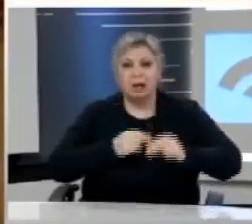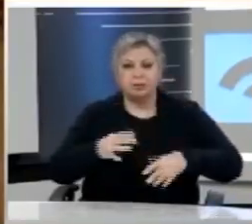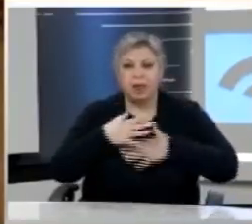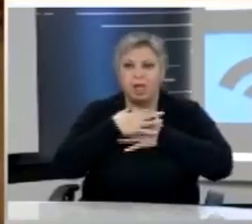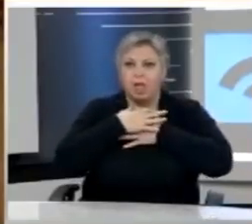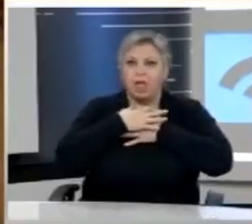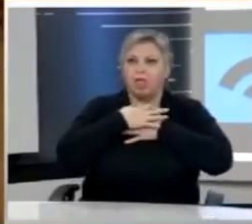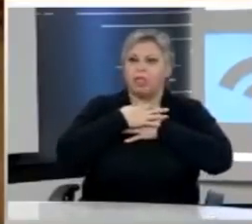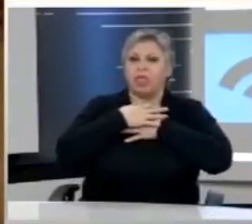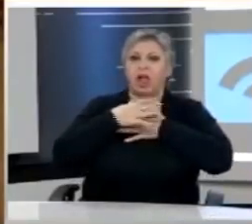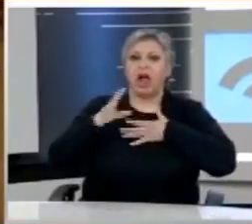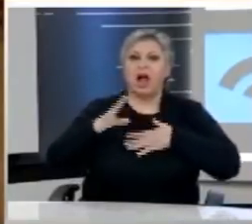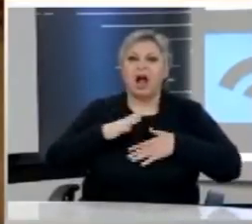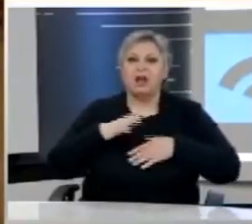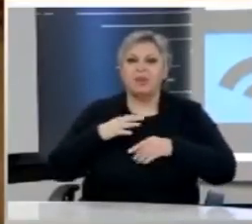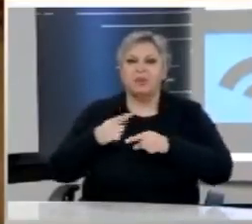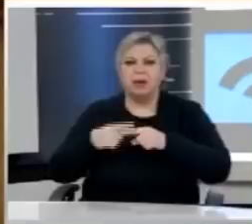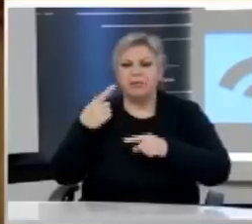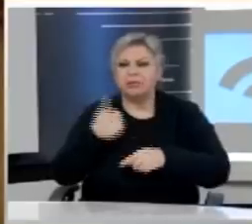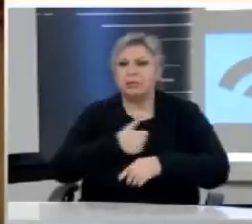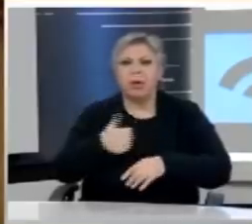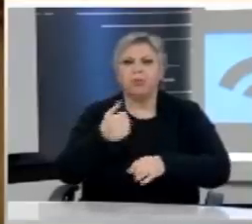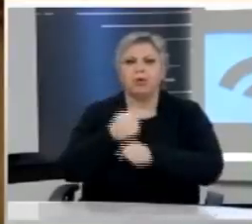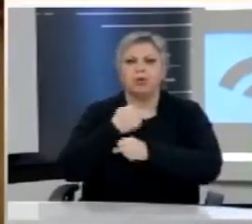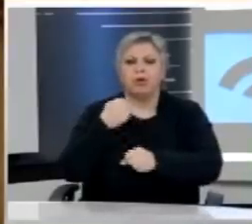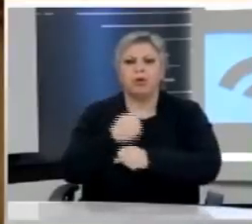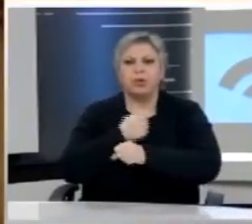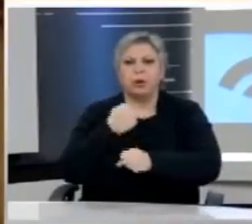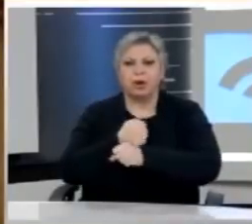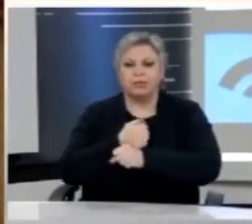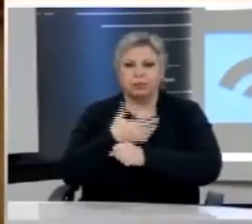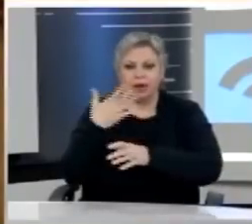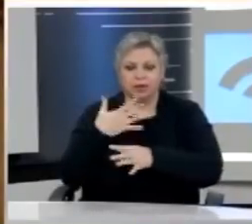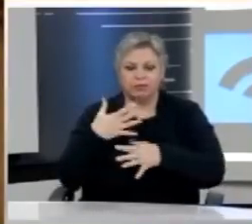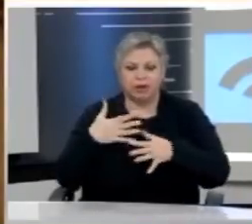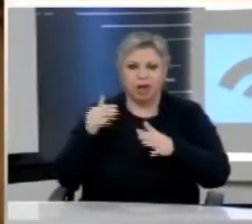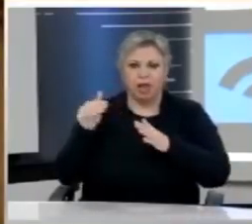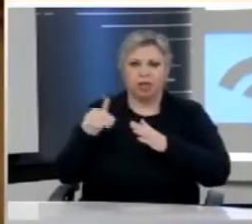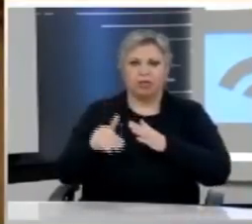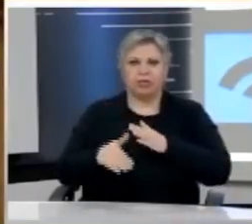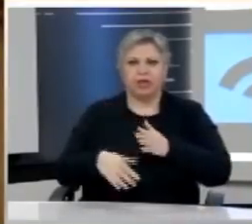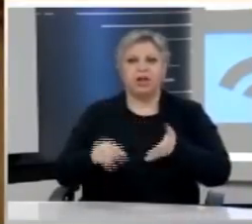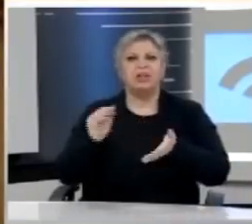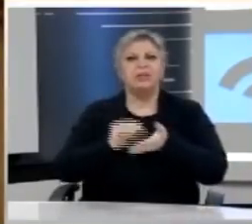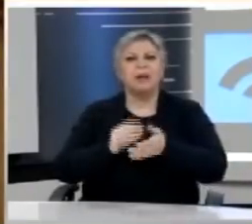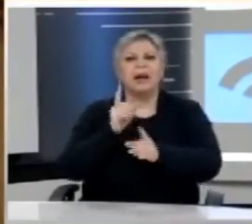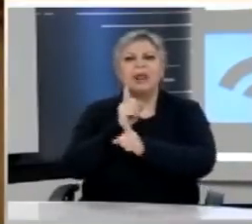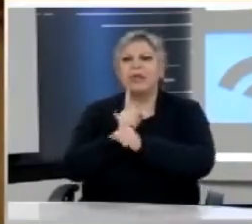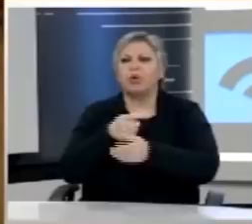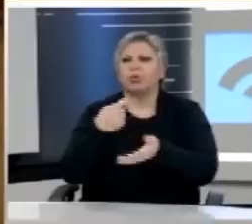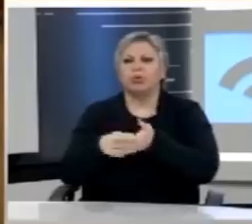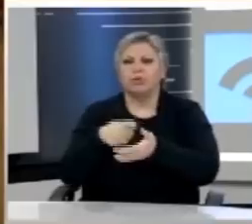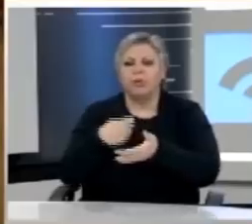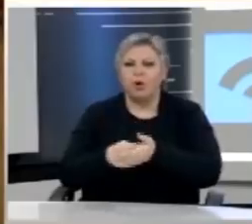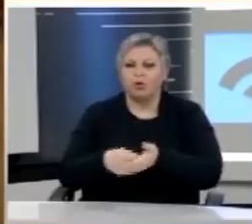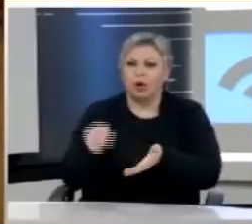της εργατικής λαϊκής οικογένειας και αυξήσατε μια τεράστια λίστα από ειδικούς φόρους.